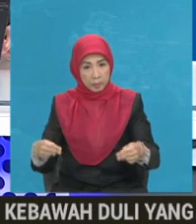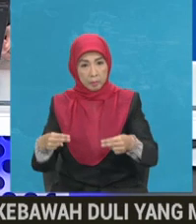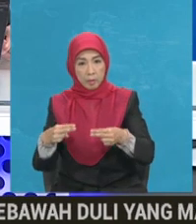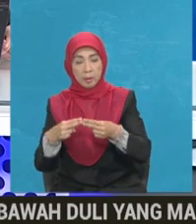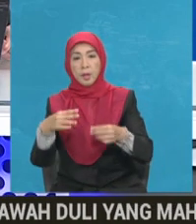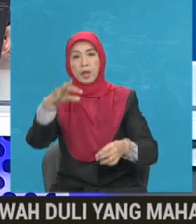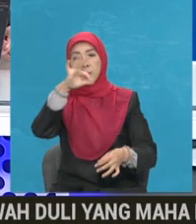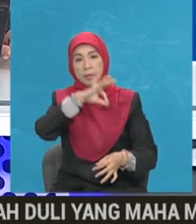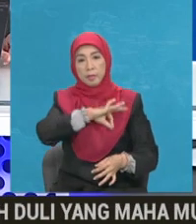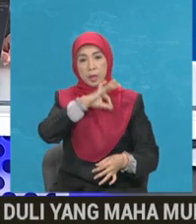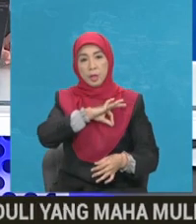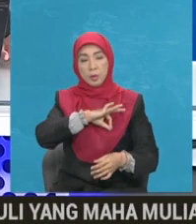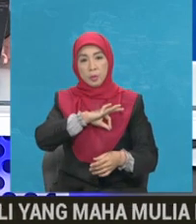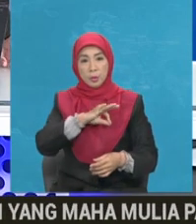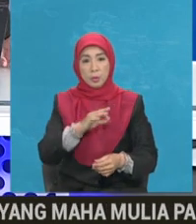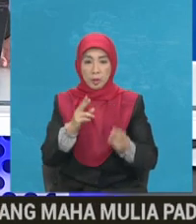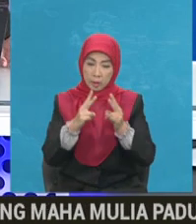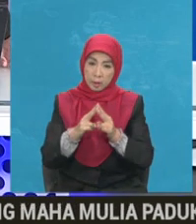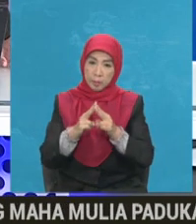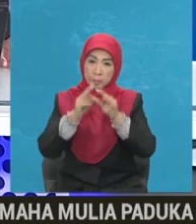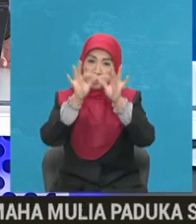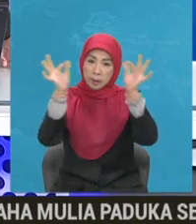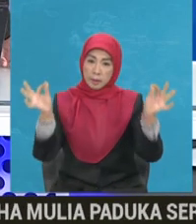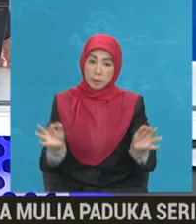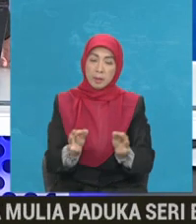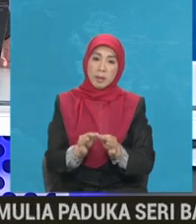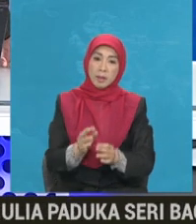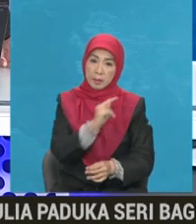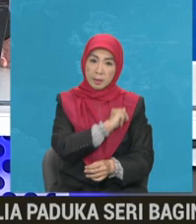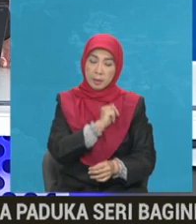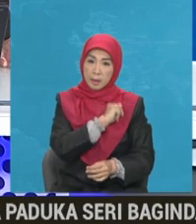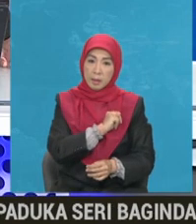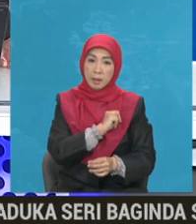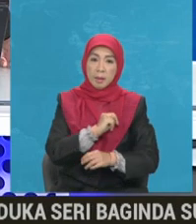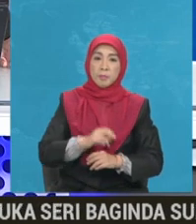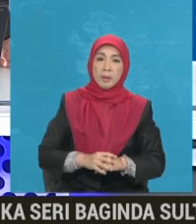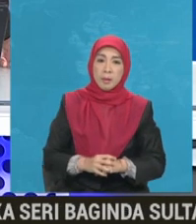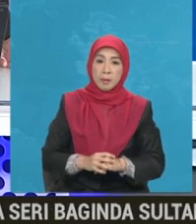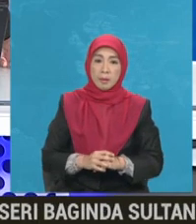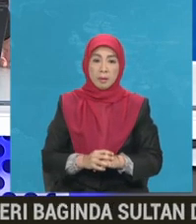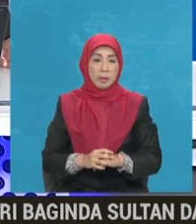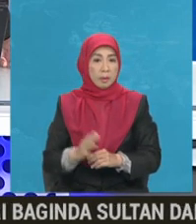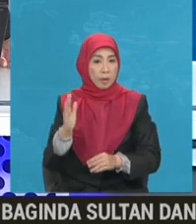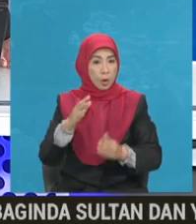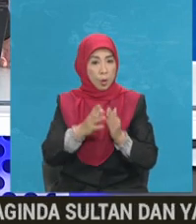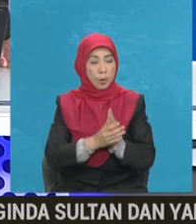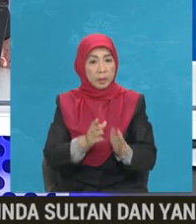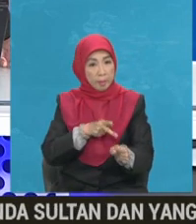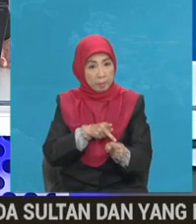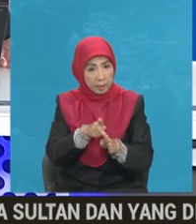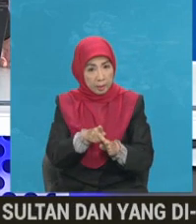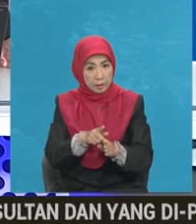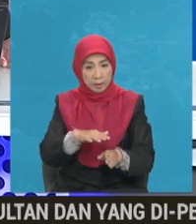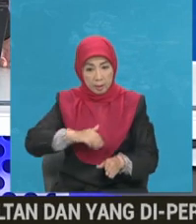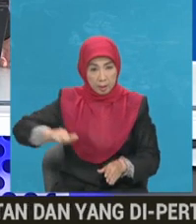bermanfaat untuk kepentingan negara khususnya dengan rakan-rakan sejarawan sore ke para cendekiawan Islam dan ulang tahun Asia